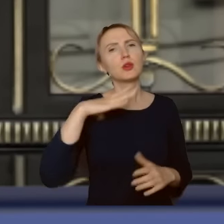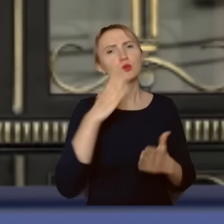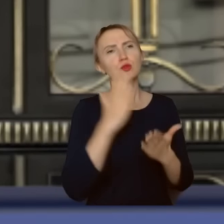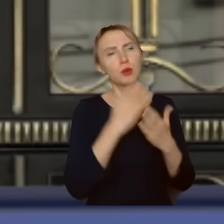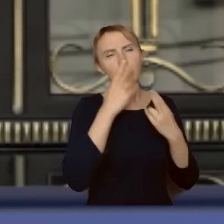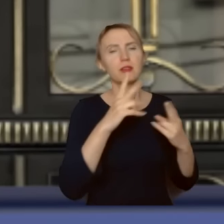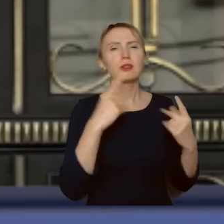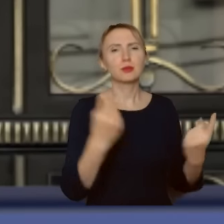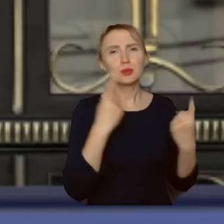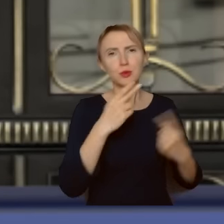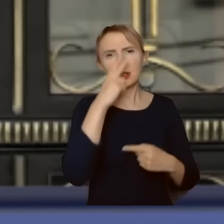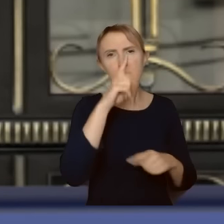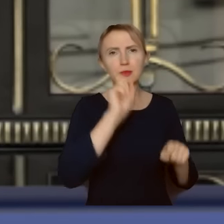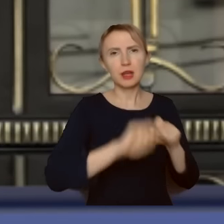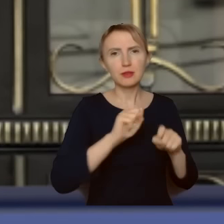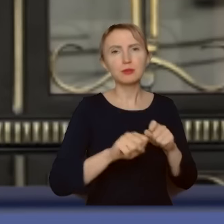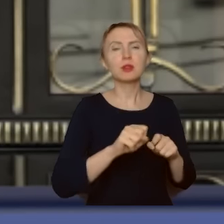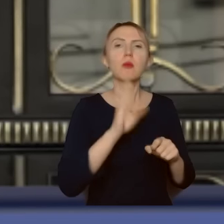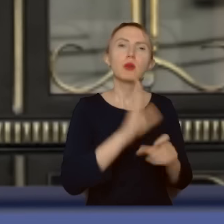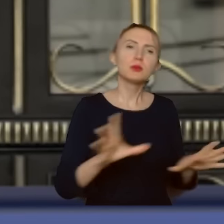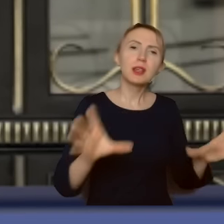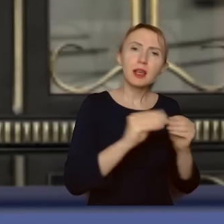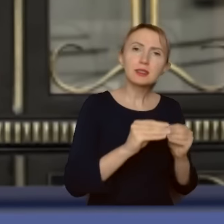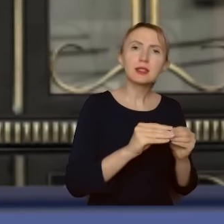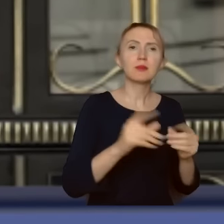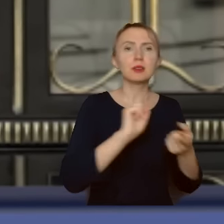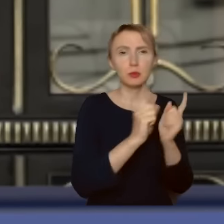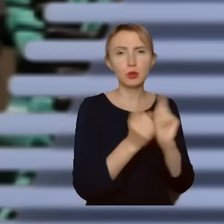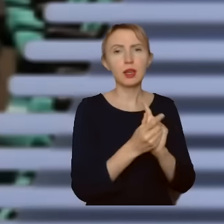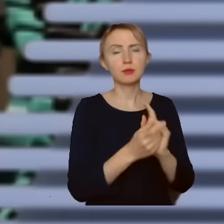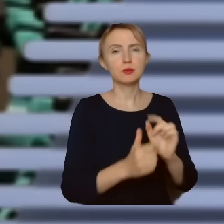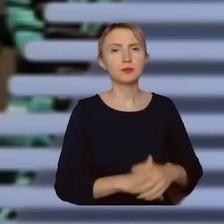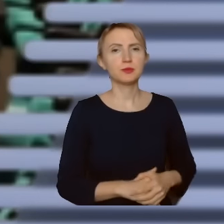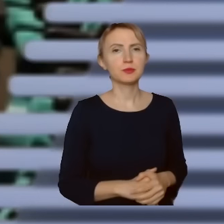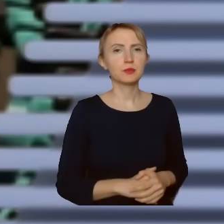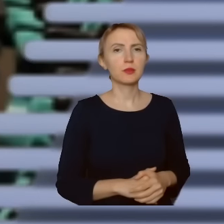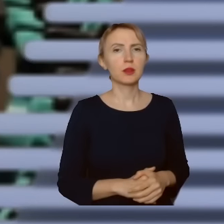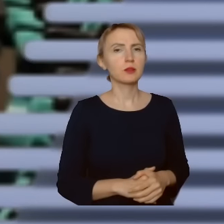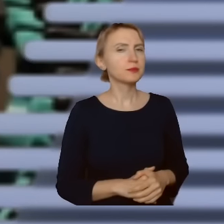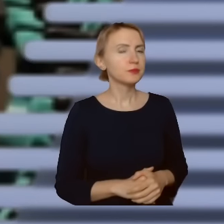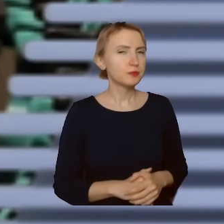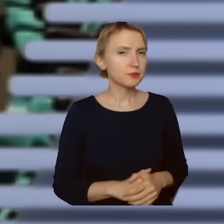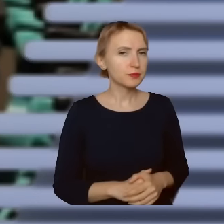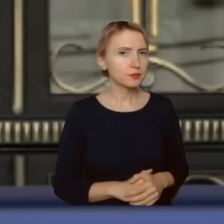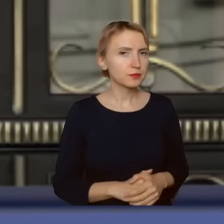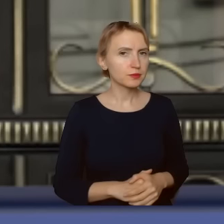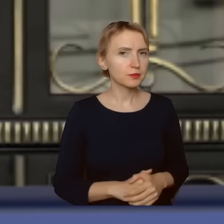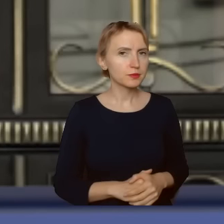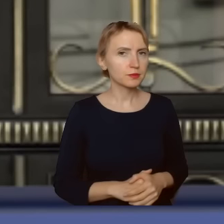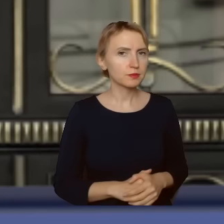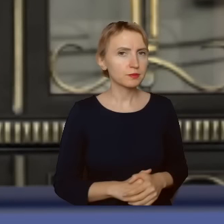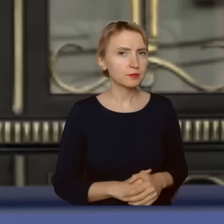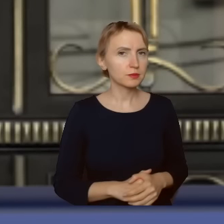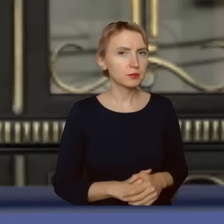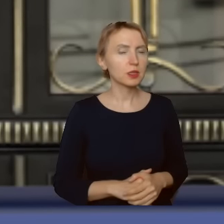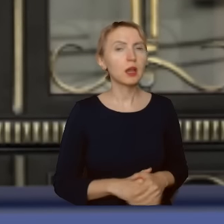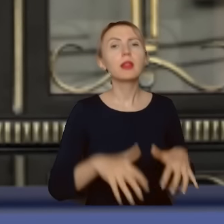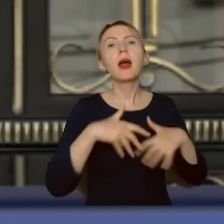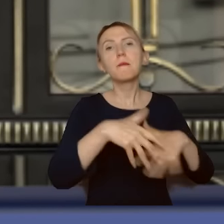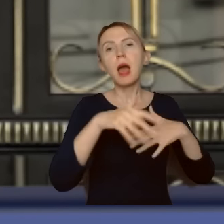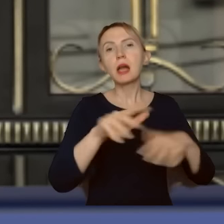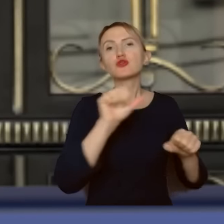no ona jest, bądźmy razem, spotykamy się z wyborcami. Gigantyczna frekwencja, trzeba przyznać, jest duże zainteresowanie. Ale jest absolutnie, no zresztą ten marsz 11